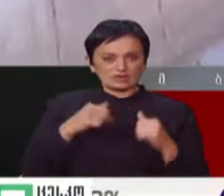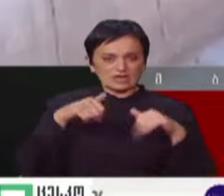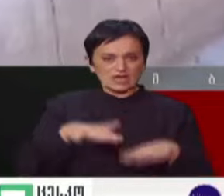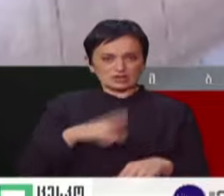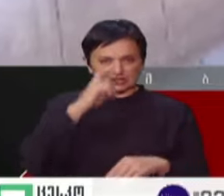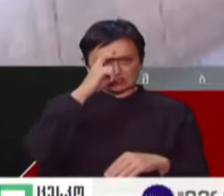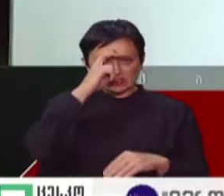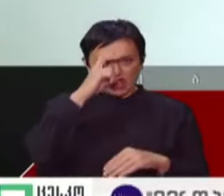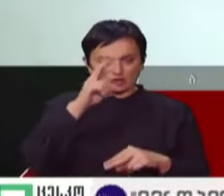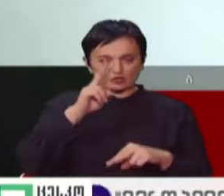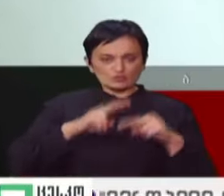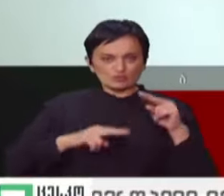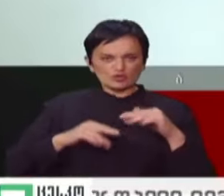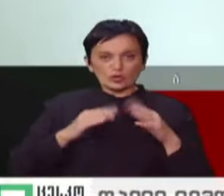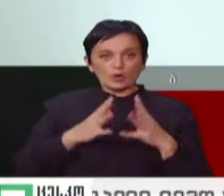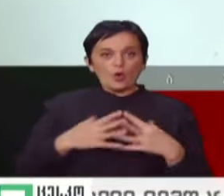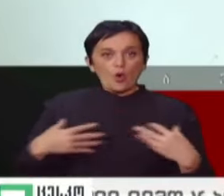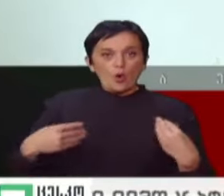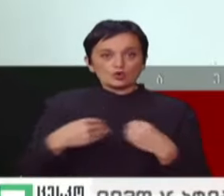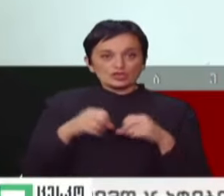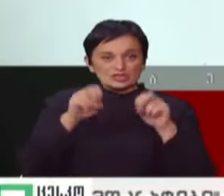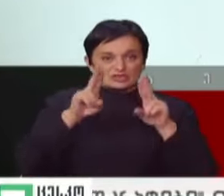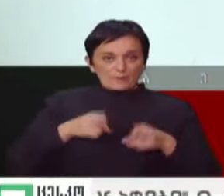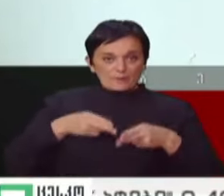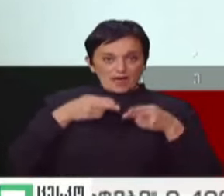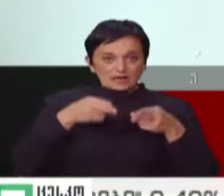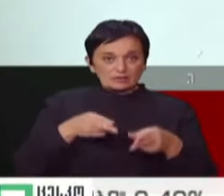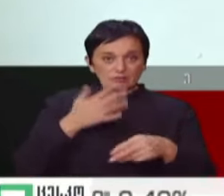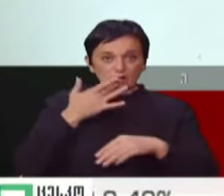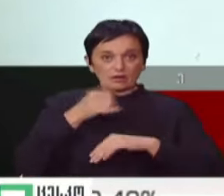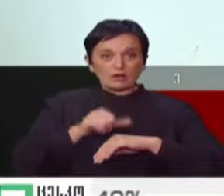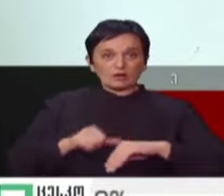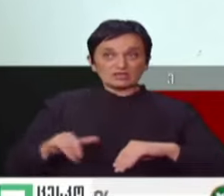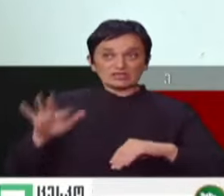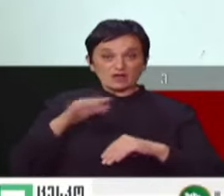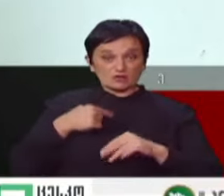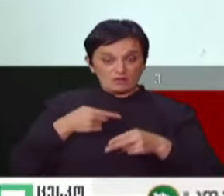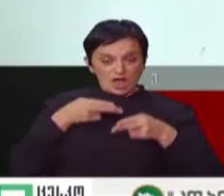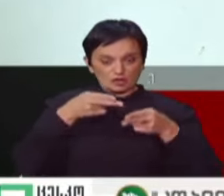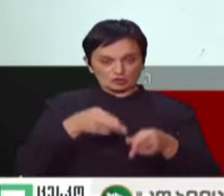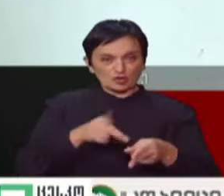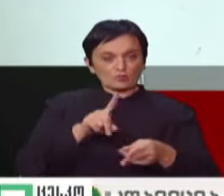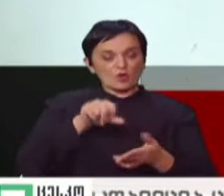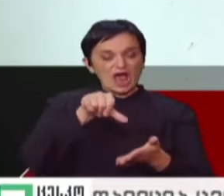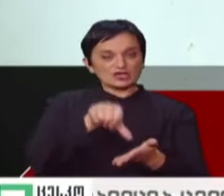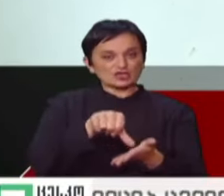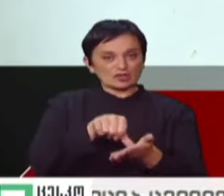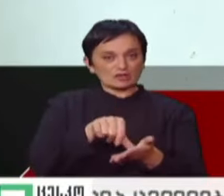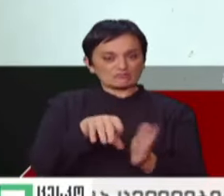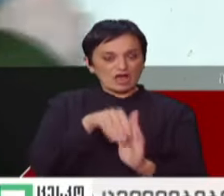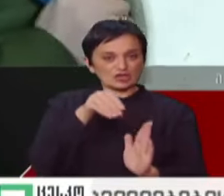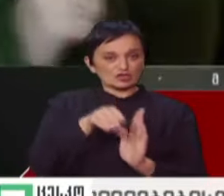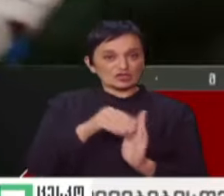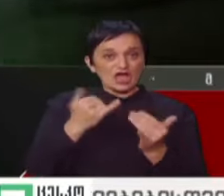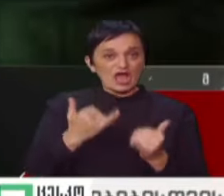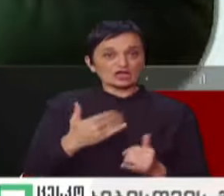სახელმწიფოს მშენებლობისთვის. ფილი ოჯახი სპეციალურად ჩამოვედით საზღვარგარეთიდან, რომ მიგვიღო არჩევნებში მონაწილეობდნენ. ახლა